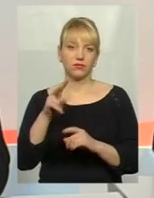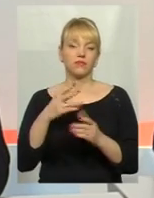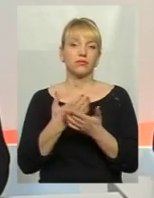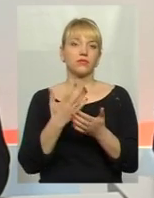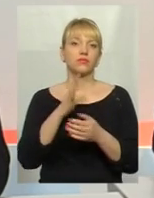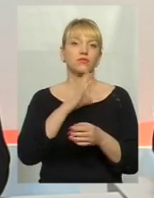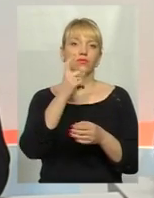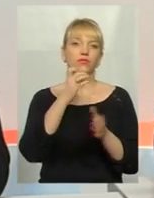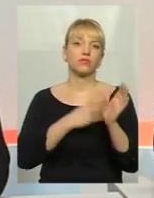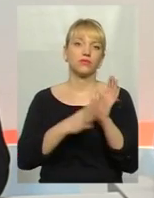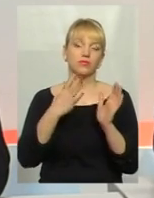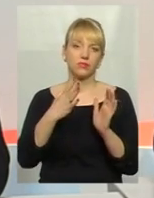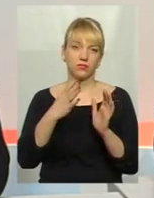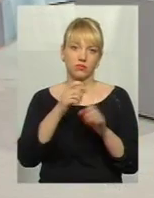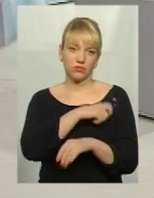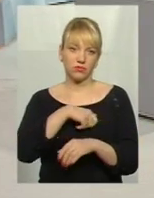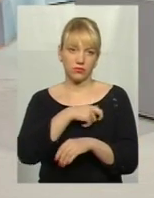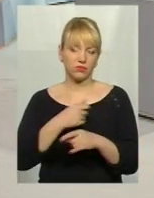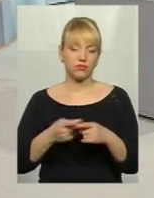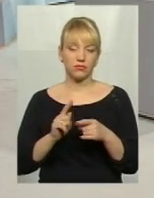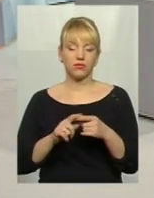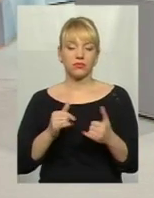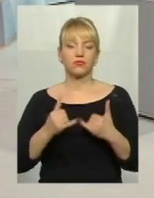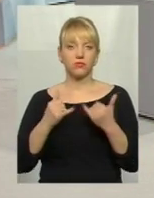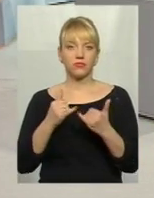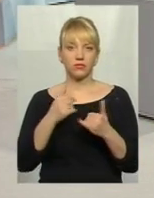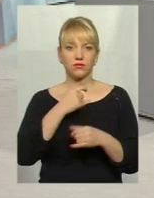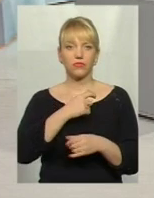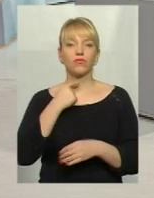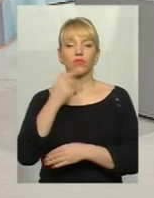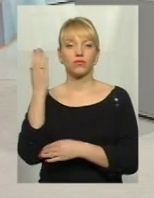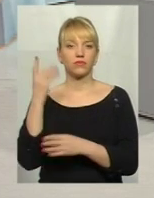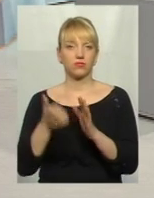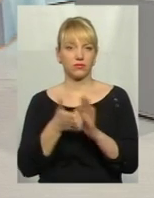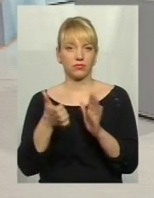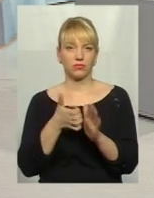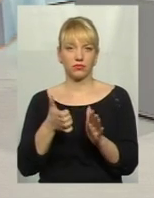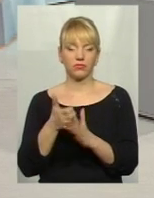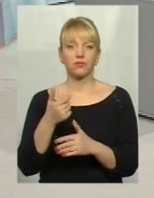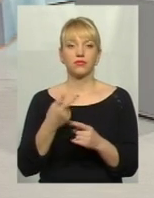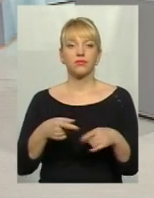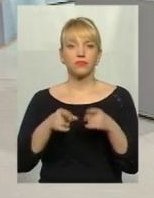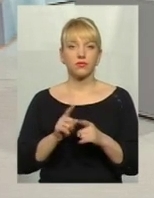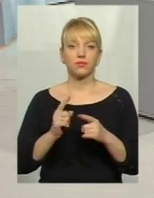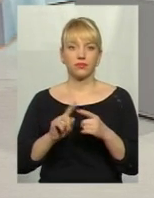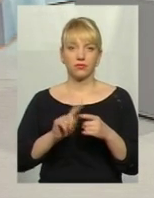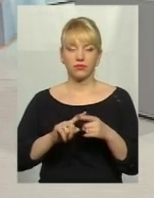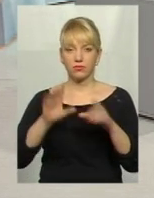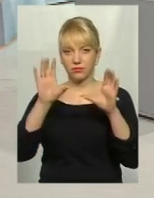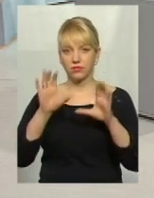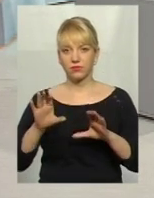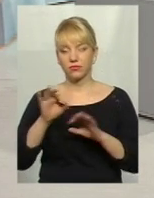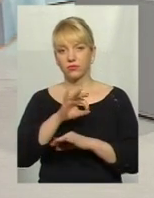Тобто навіть для сигнального голосування їх фактичної кількості не вистачало. Насправді цей законопроект дасть можливість, ну, я